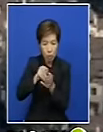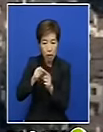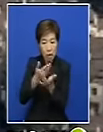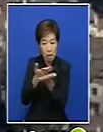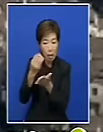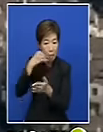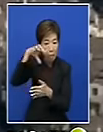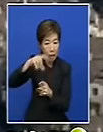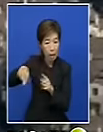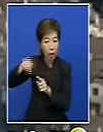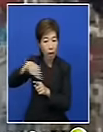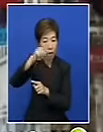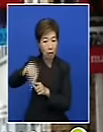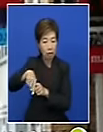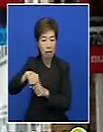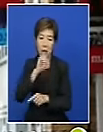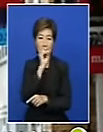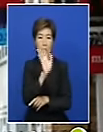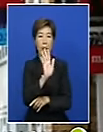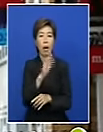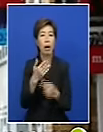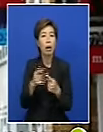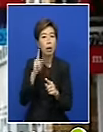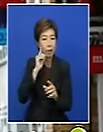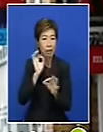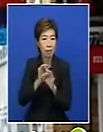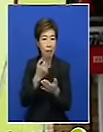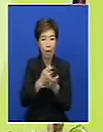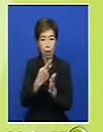พย์ทั้งหมดในสหราชอาณาจักรผ่านการให้สินเชื่อของธนาคาร